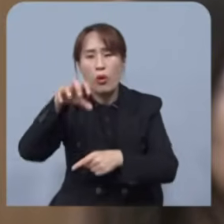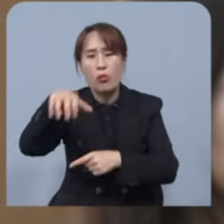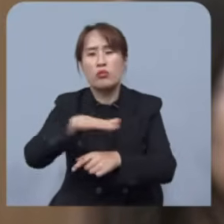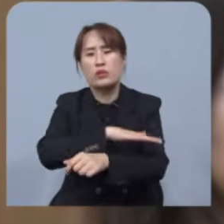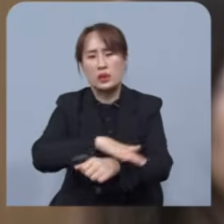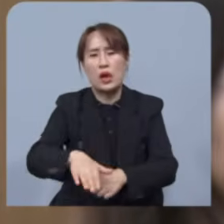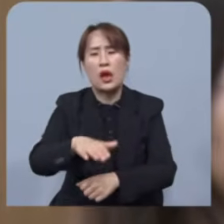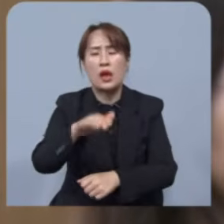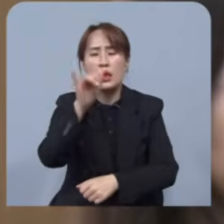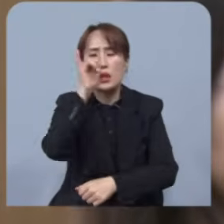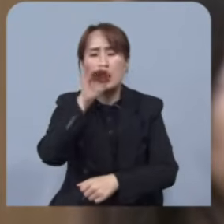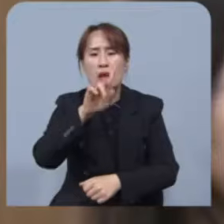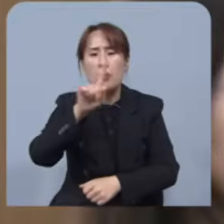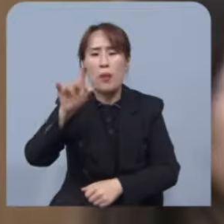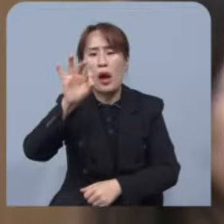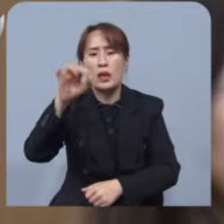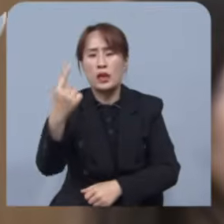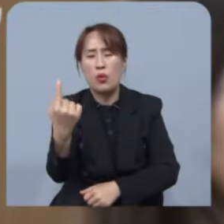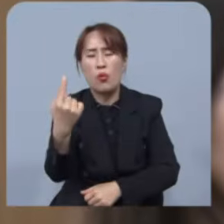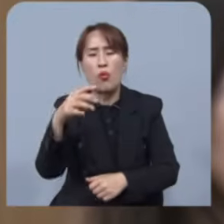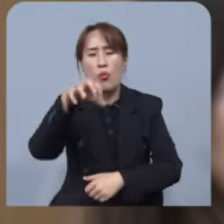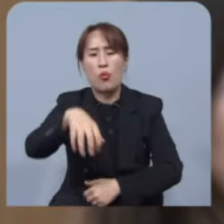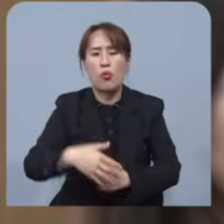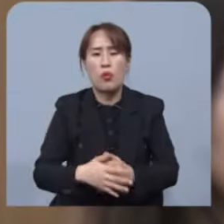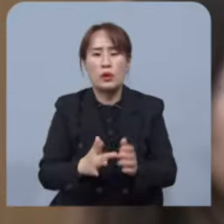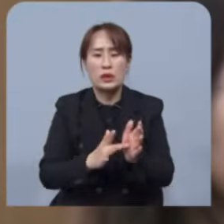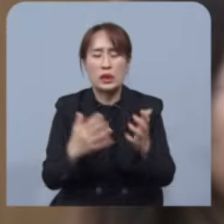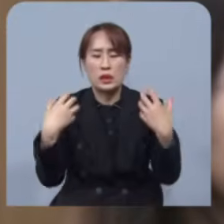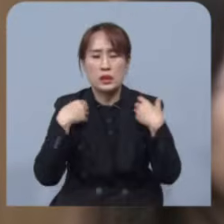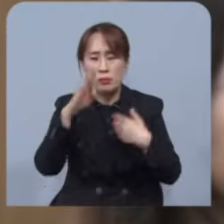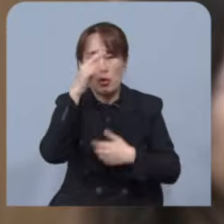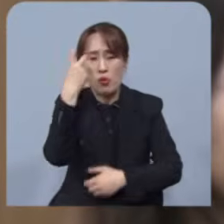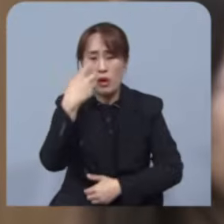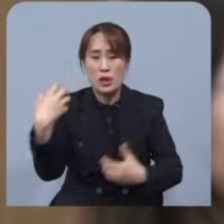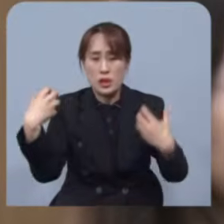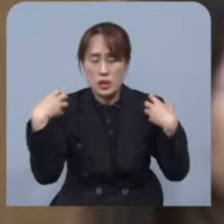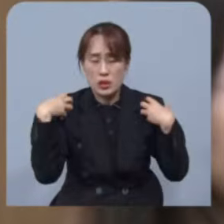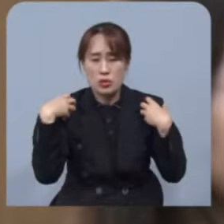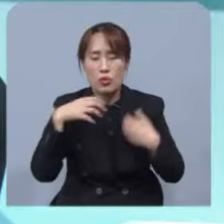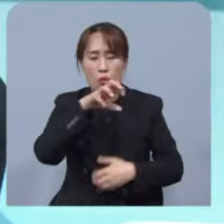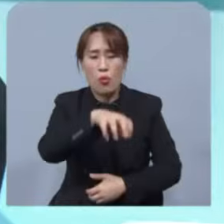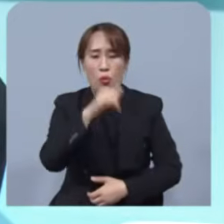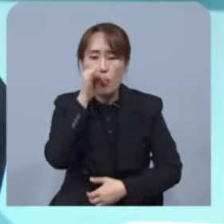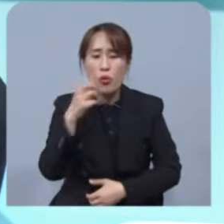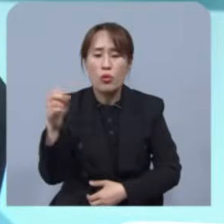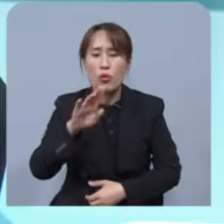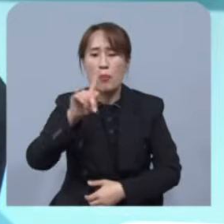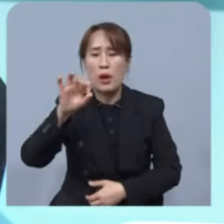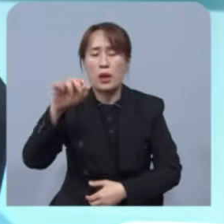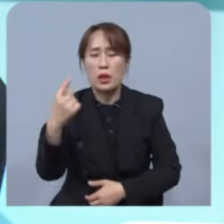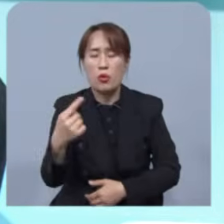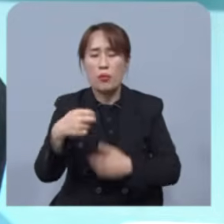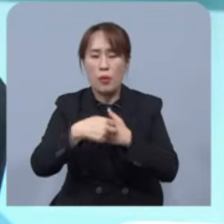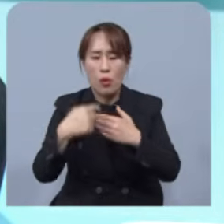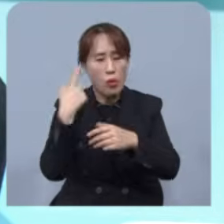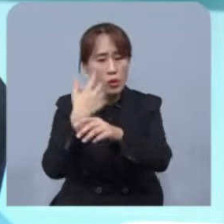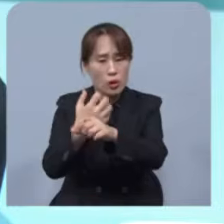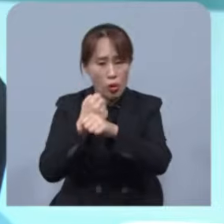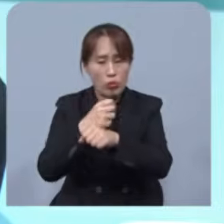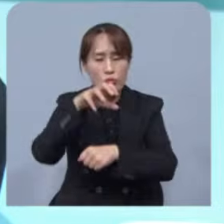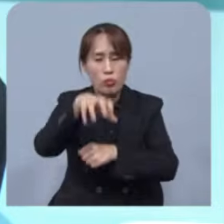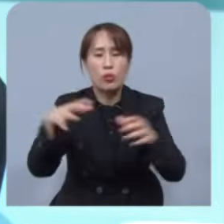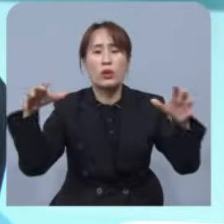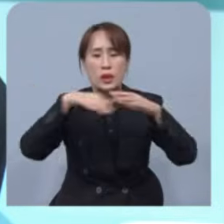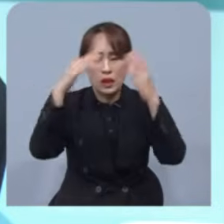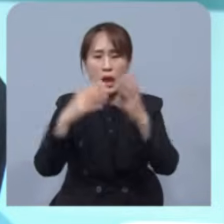잘 갖춰진 바이오 클러스터입니다. 식약처와 질병관리청 같은 규제기관들도 있고요. 또 바이오 기업, 병원, 연구 인프라도 함께